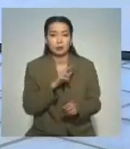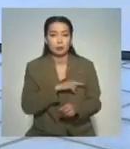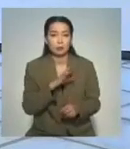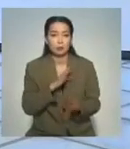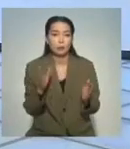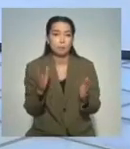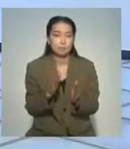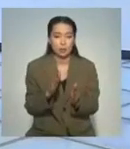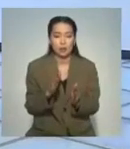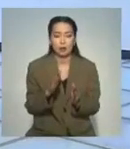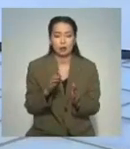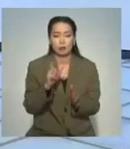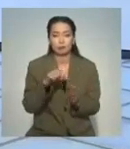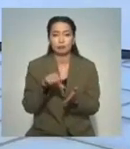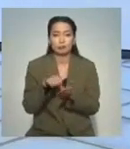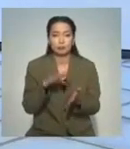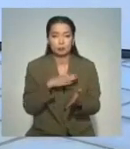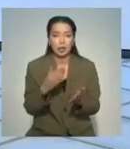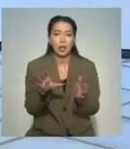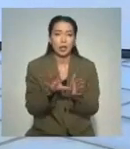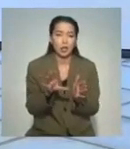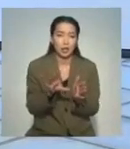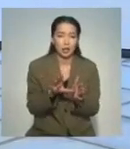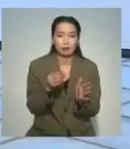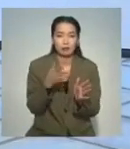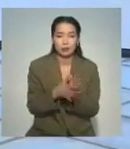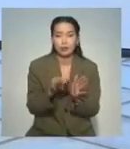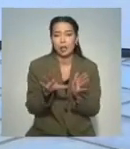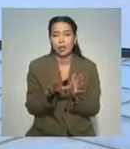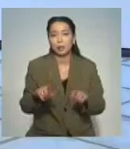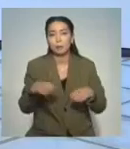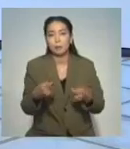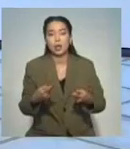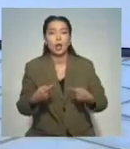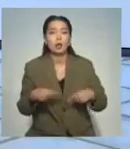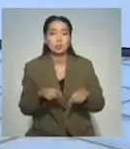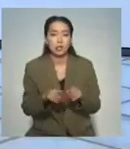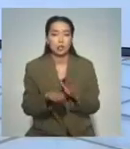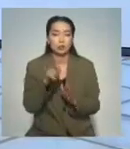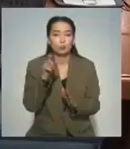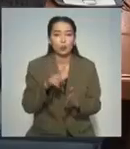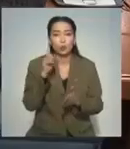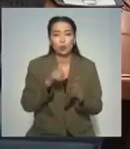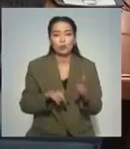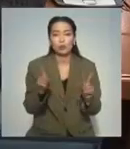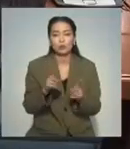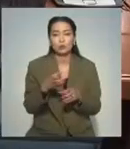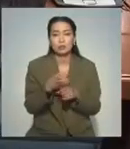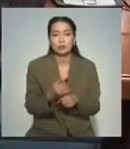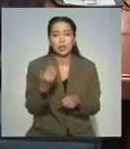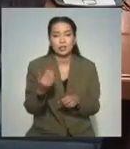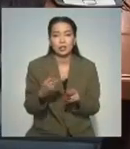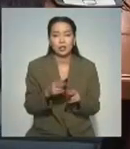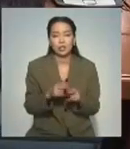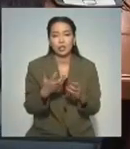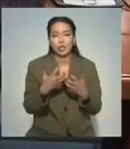было меньше посредников, а именно энергоснабжающих и энергопередающих организаций. Депутаты убеждены, что